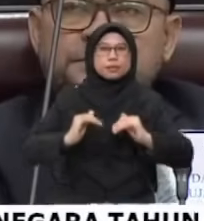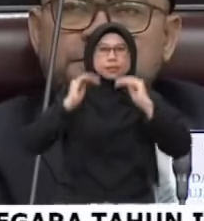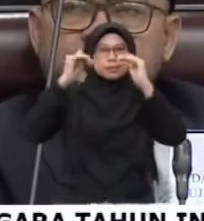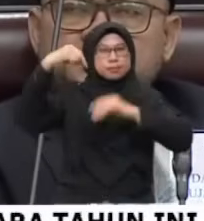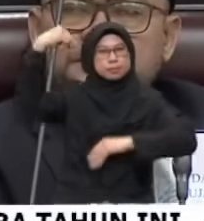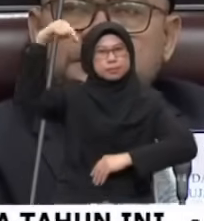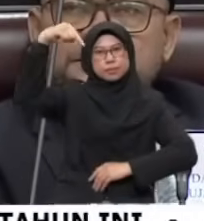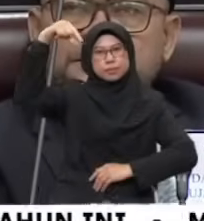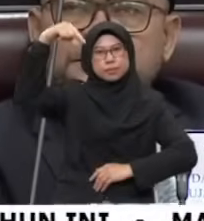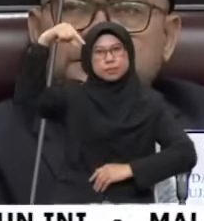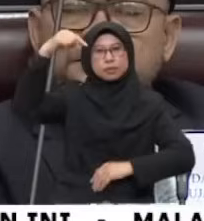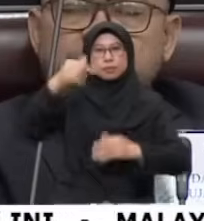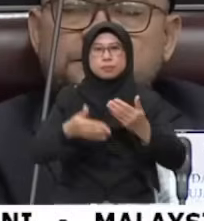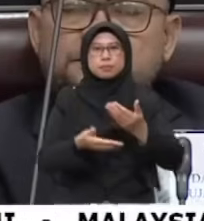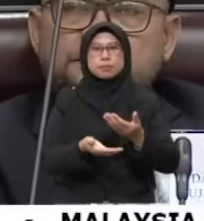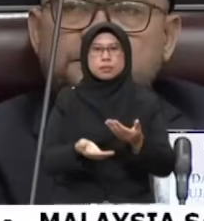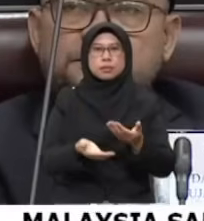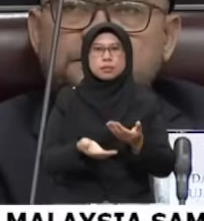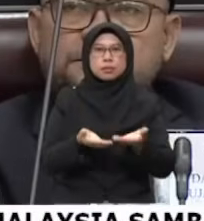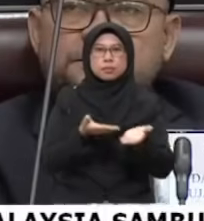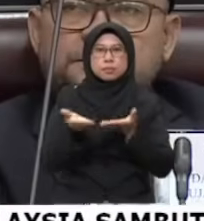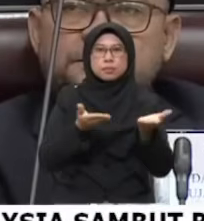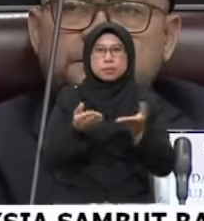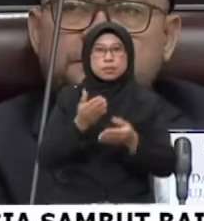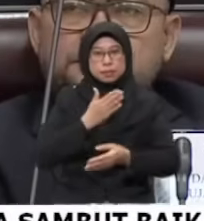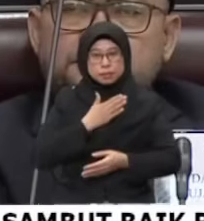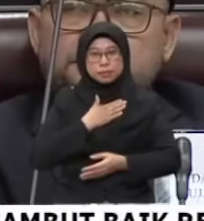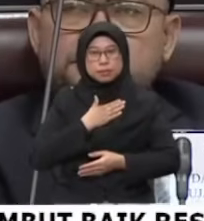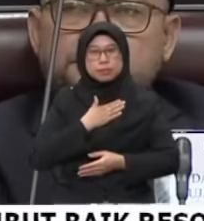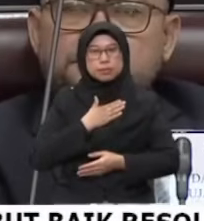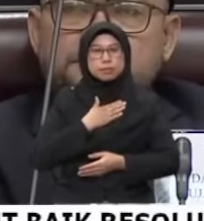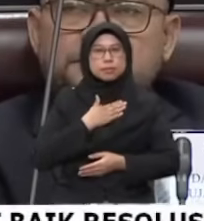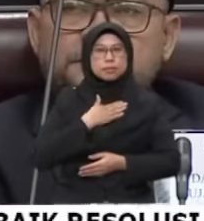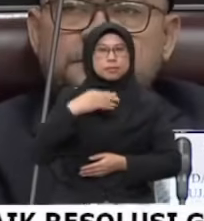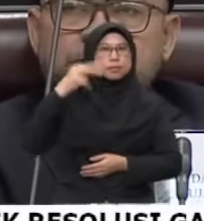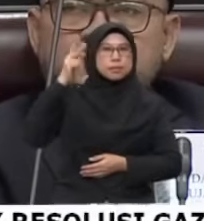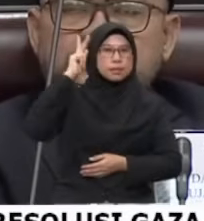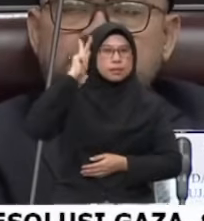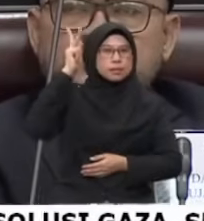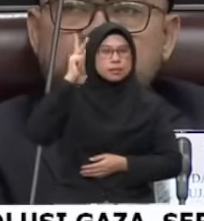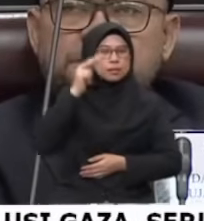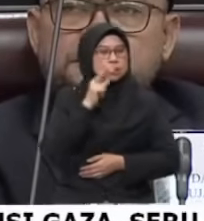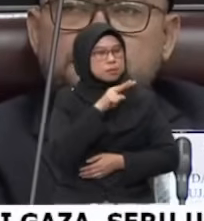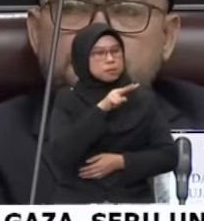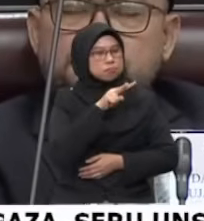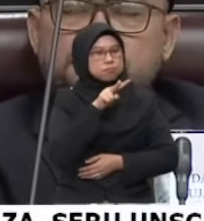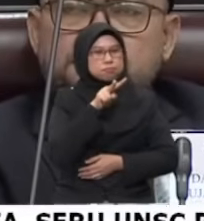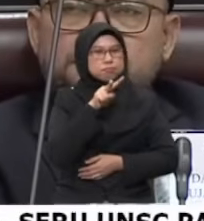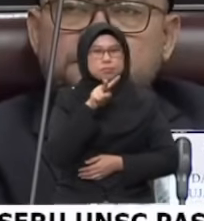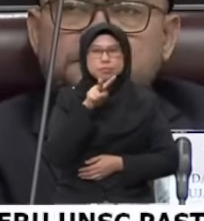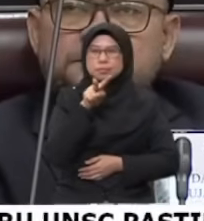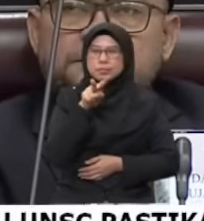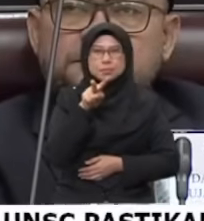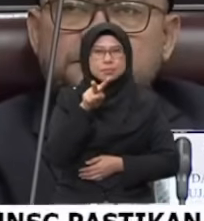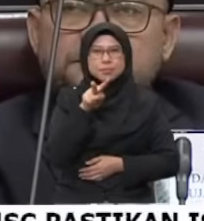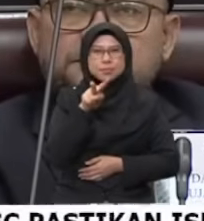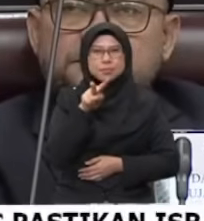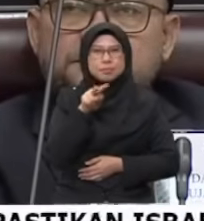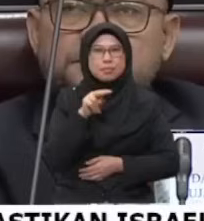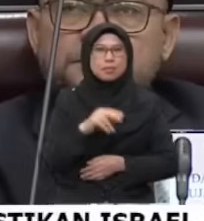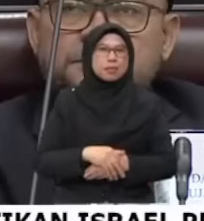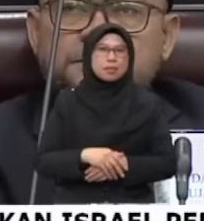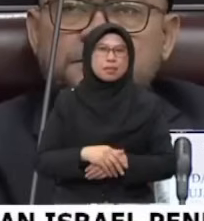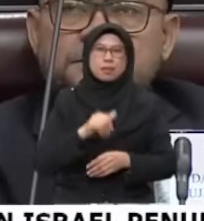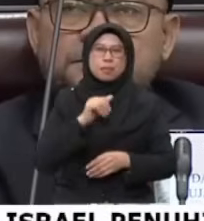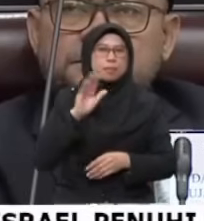kualiti kemudahan Jalan Raya di negeri saya Negeri Kelantan yang pada pandangan masih tidak berada pada tahap yang